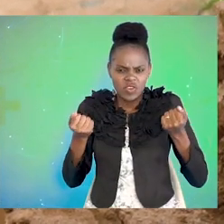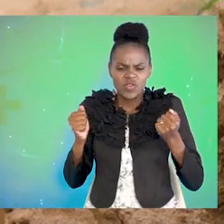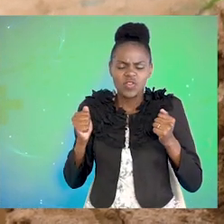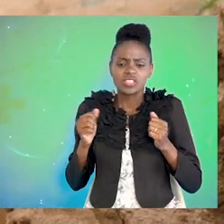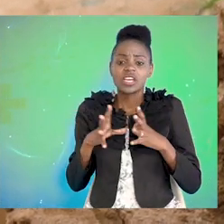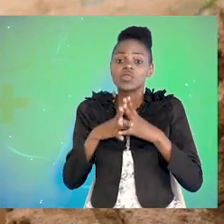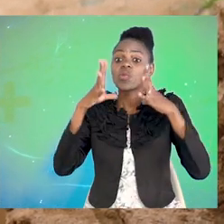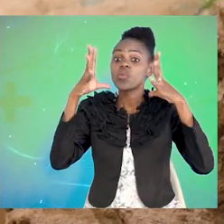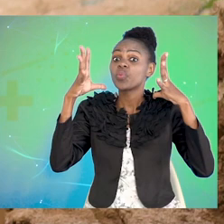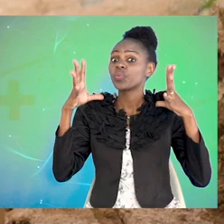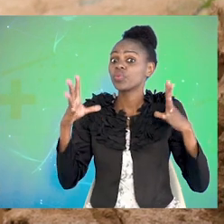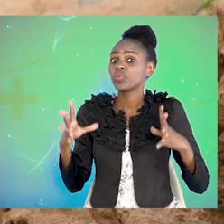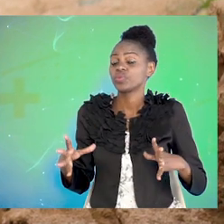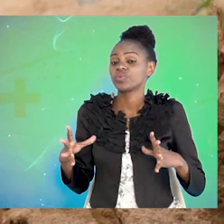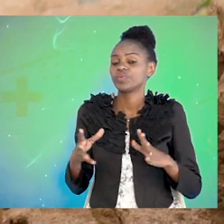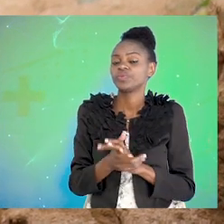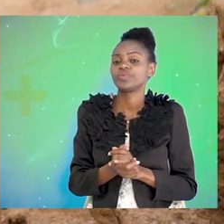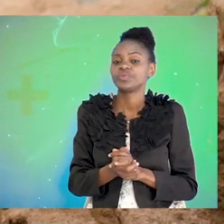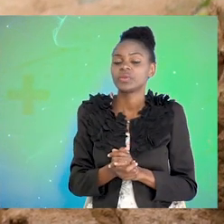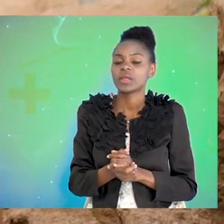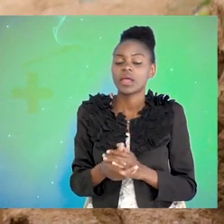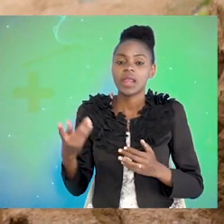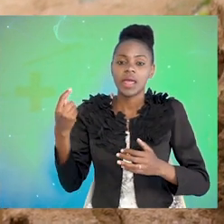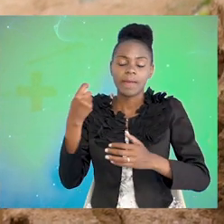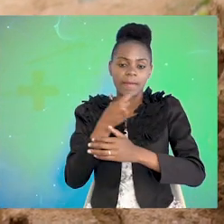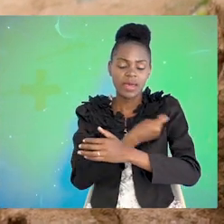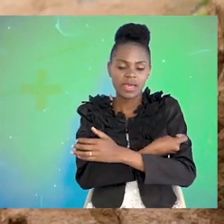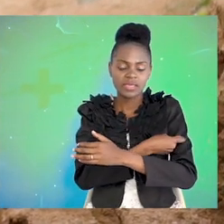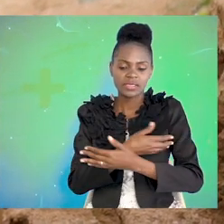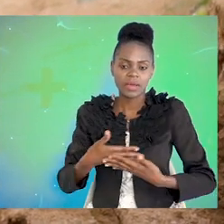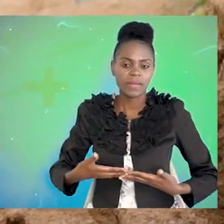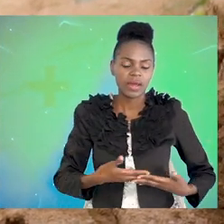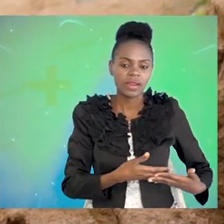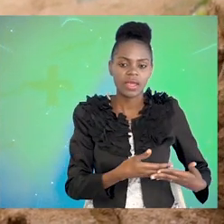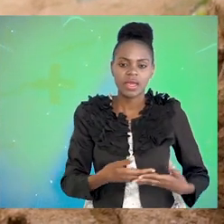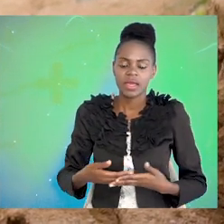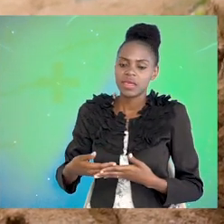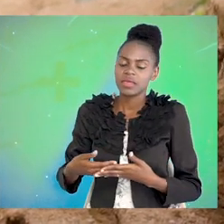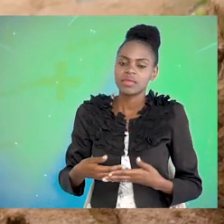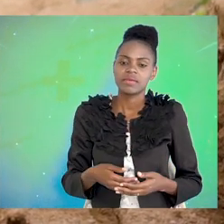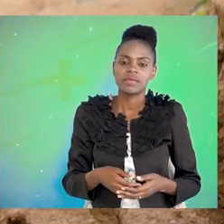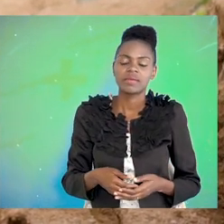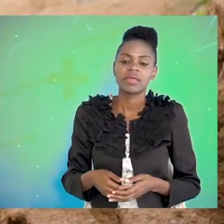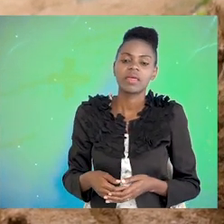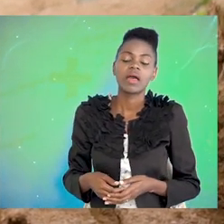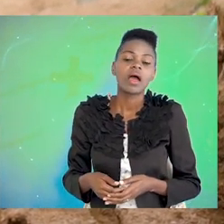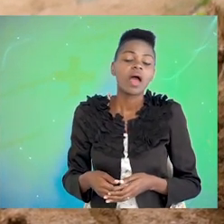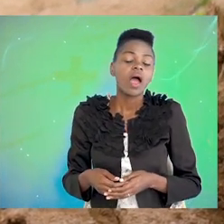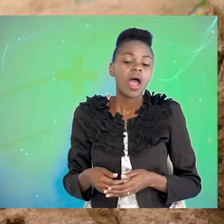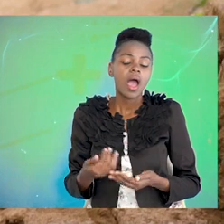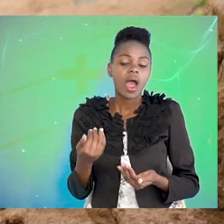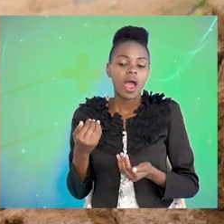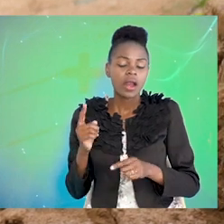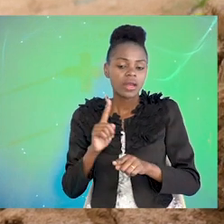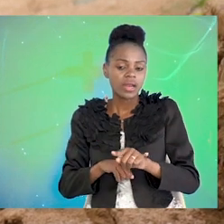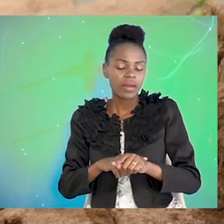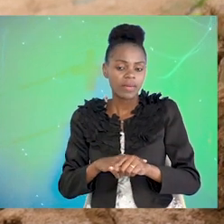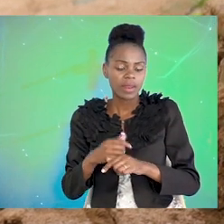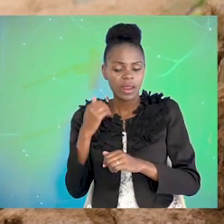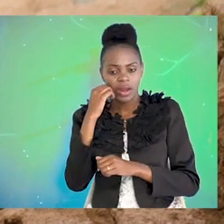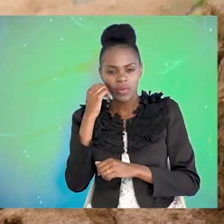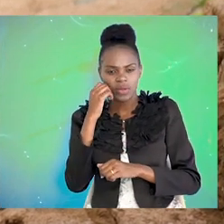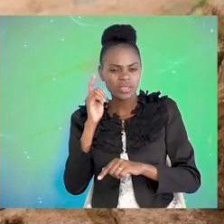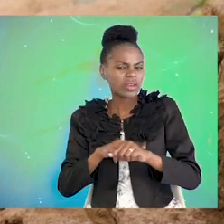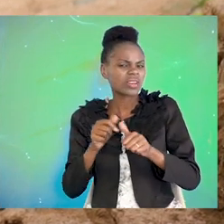ndichachikulu kwambiri ndina kuti tavala mbaisa mwanayu katemera taifodi ngati nthawi imene anadwala sana adwale kwambiri